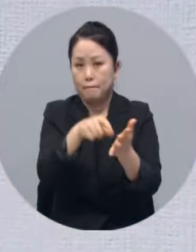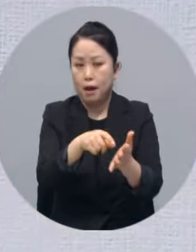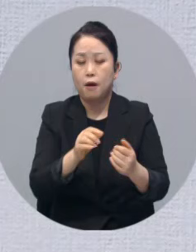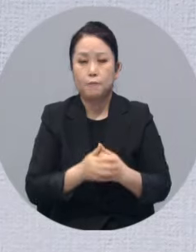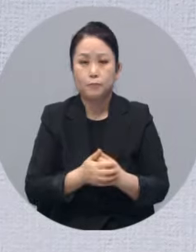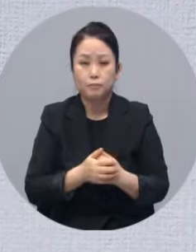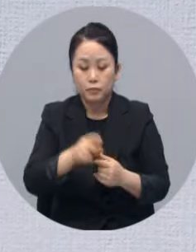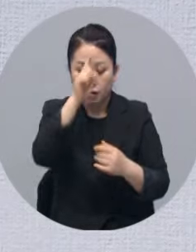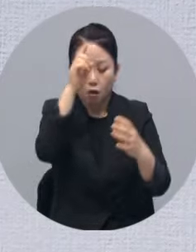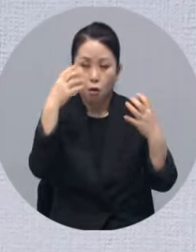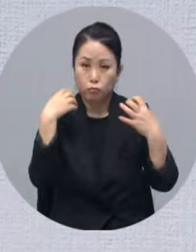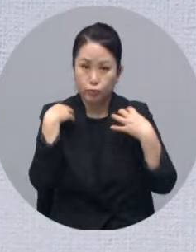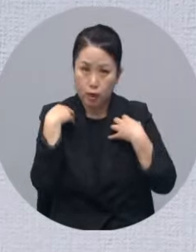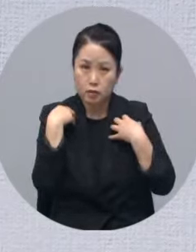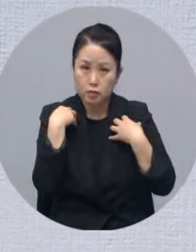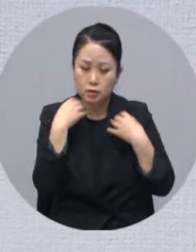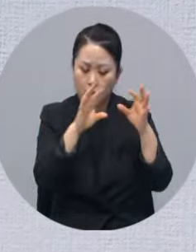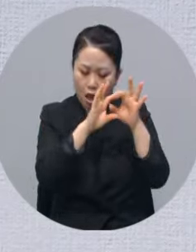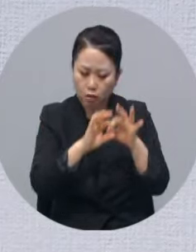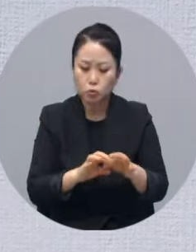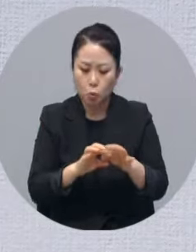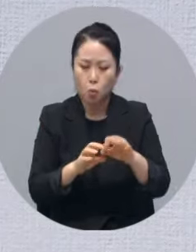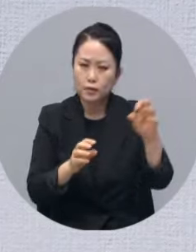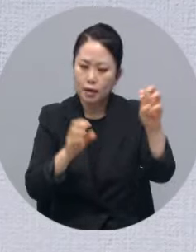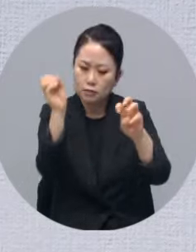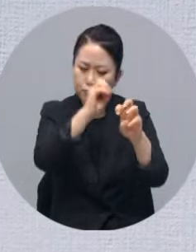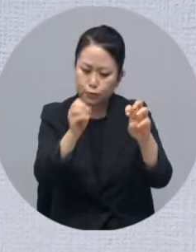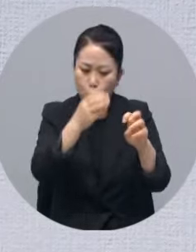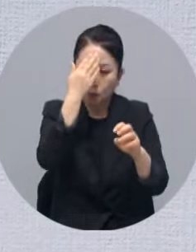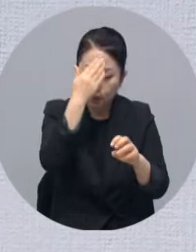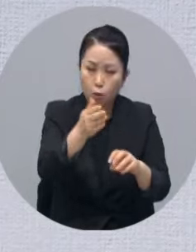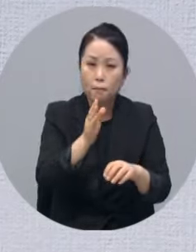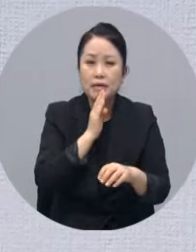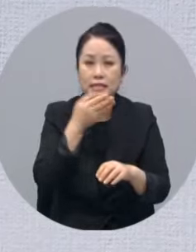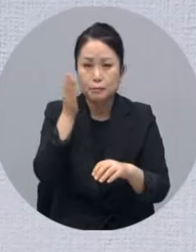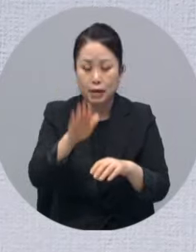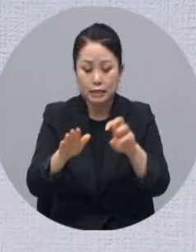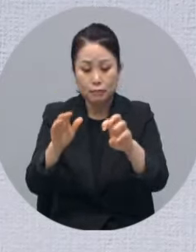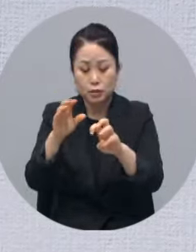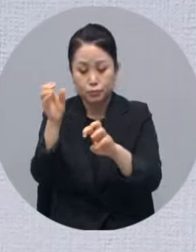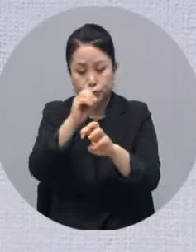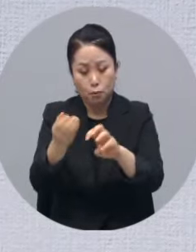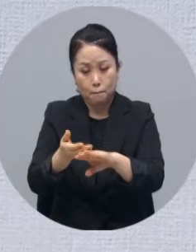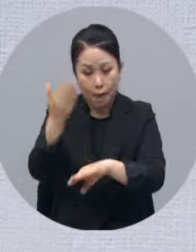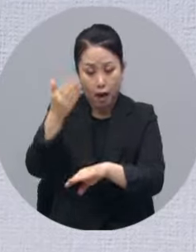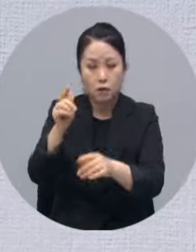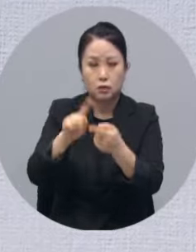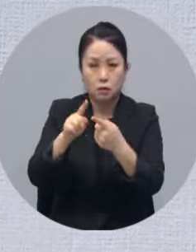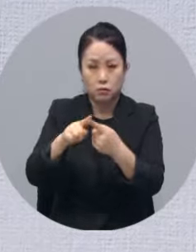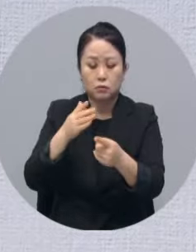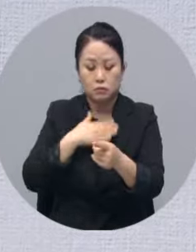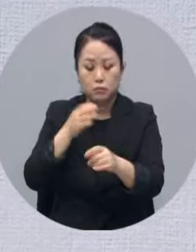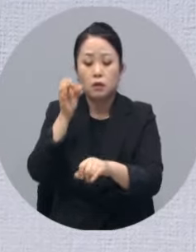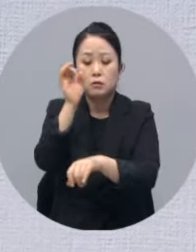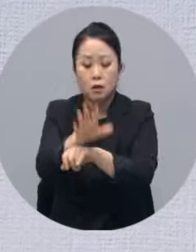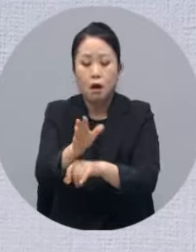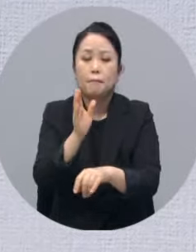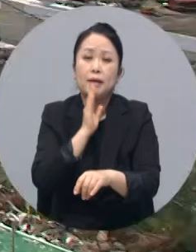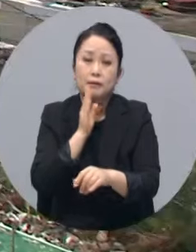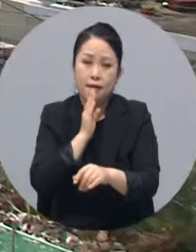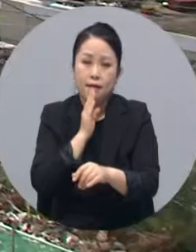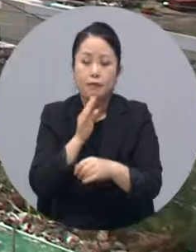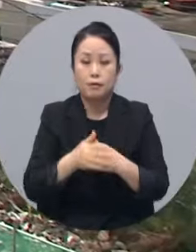일관되게 30% 정도까지는 무상으로 해주지만 30% 초과하는 것에 대해서는 유상으로 한다. 그게 정부 일관된